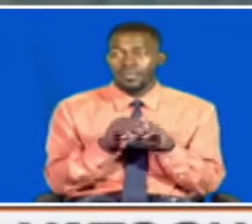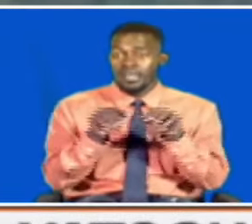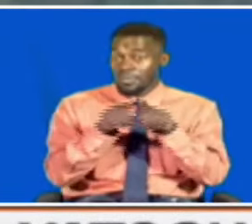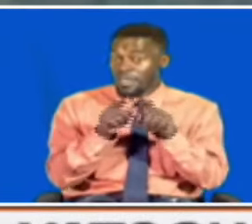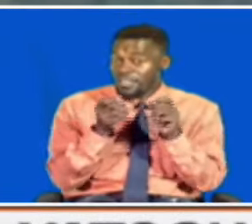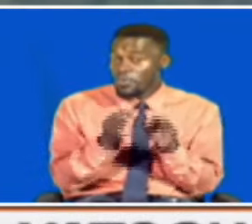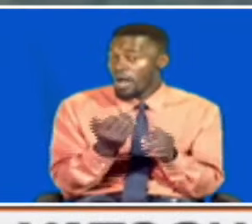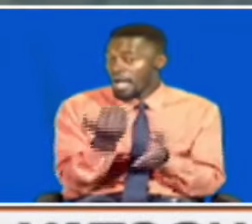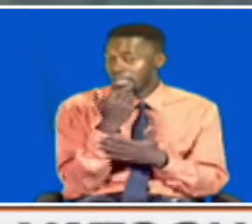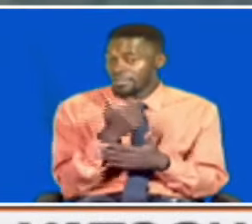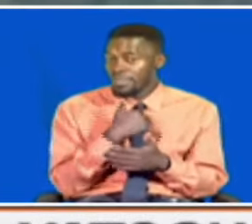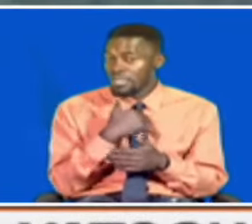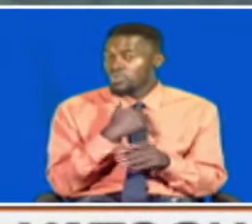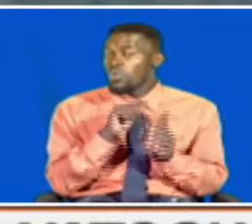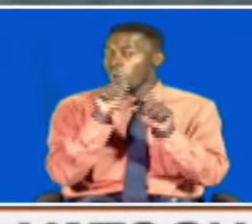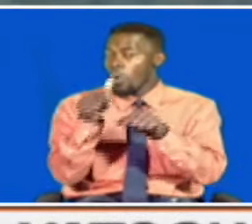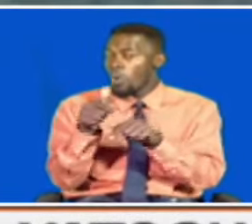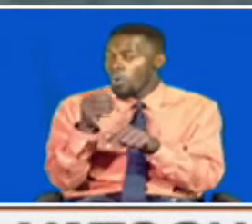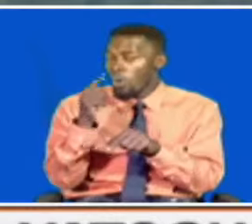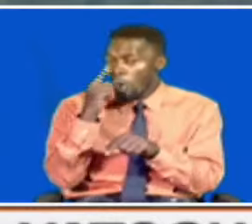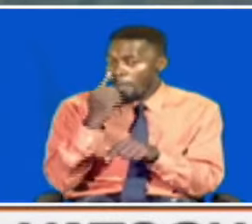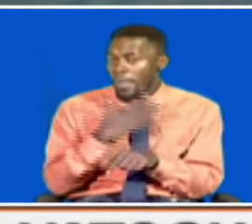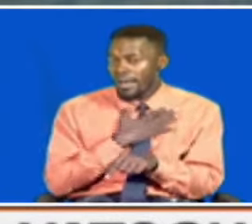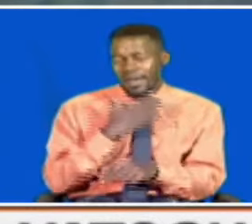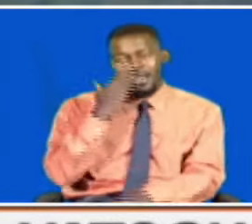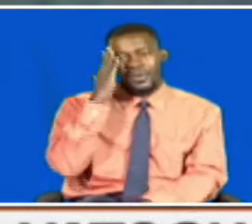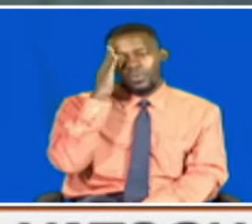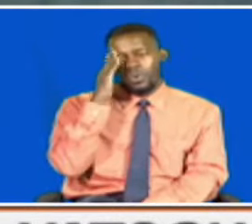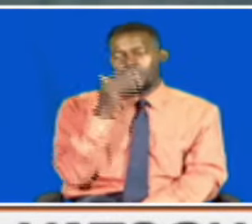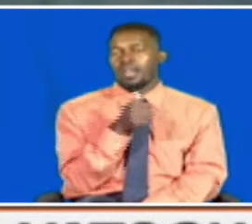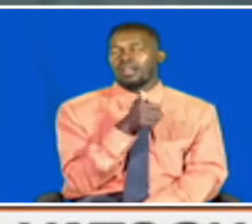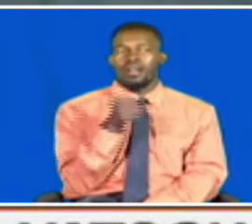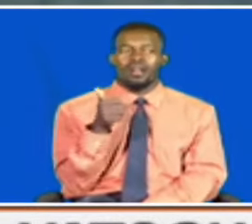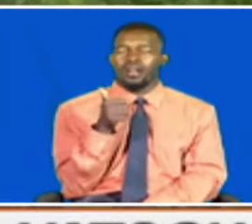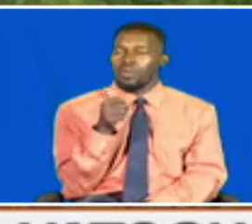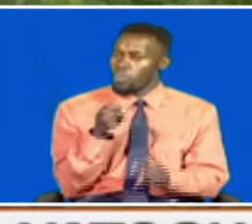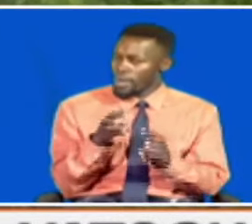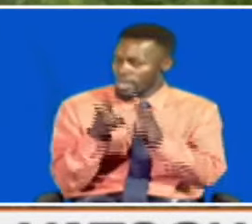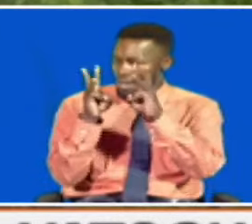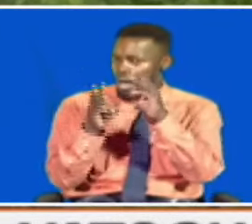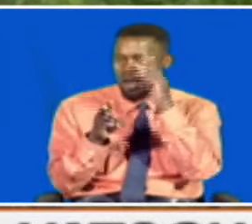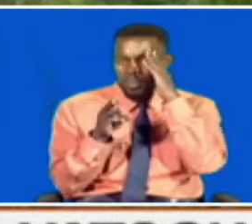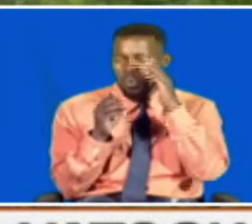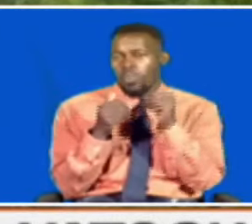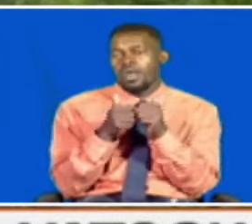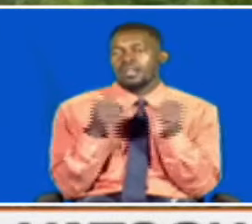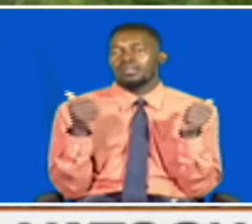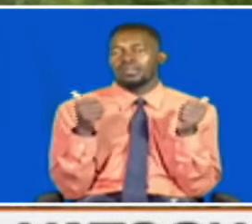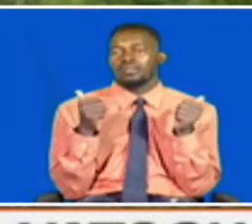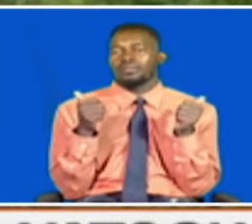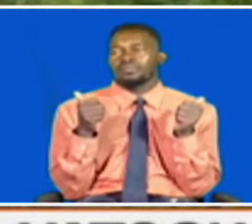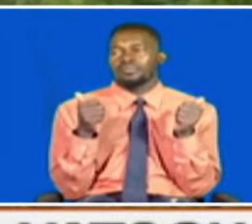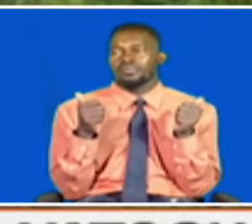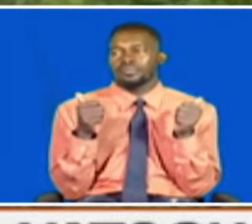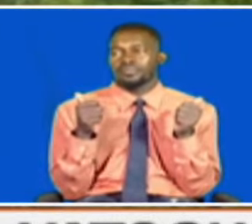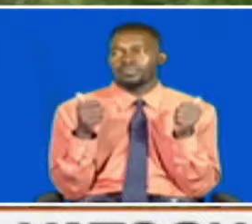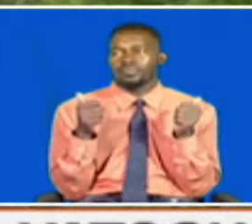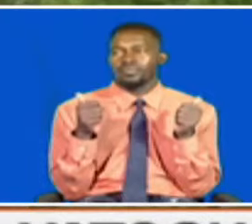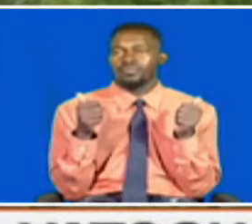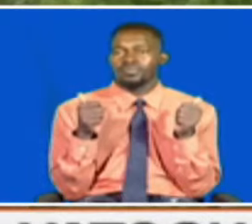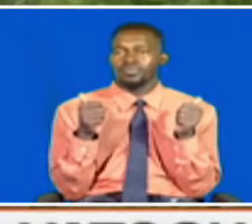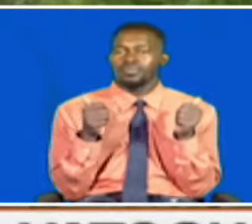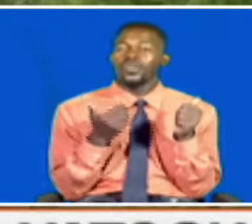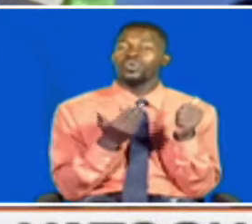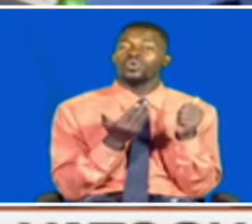mpaka nyumbani. Najua kabisa. Na mahali nilikuwa naishi imechorwa forest. Tunataka